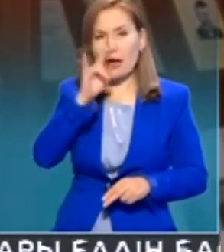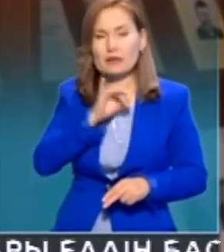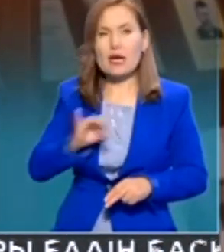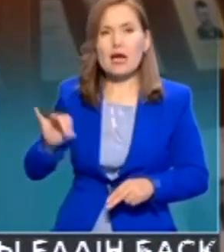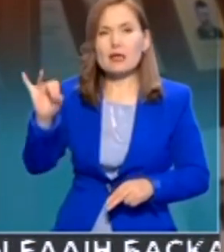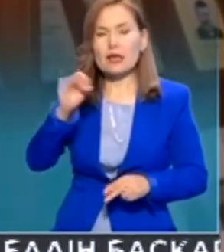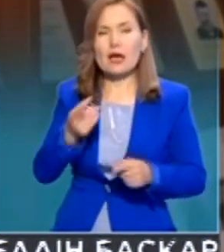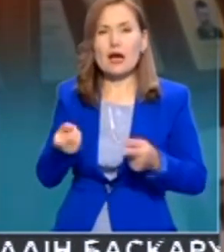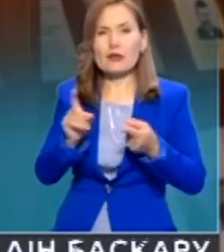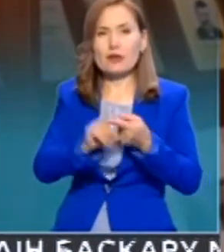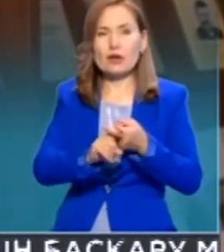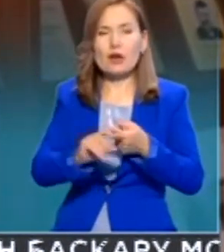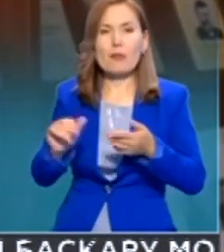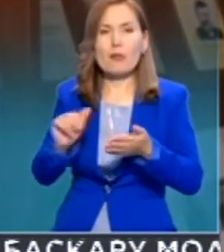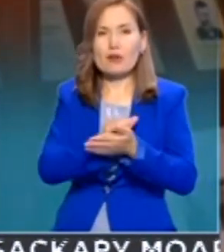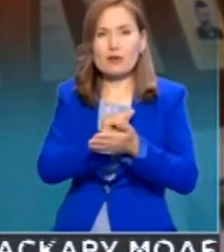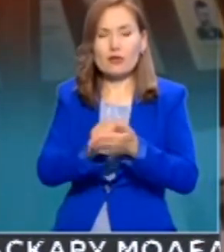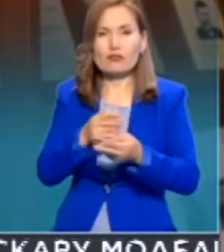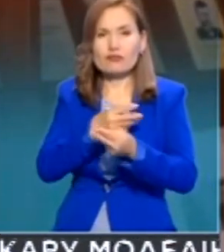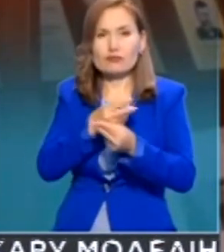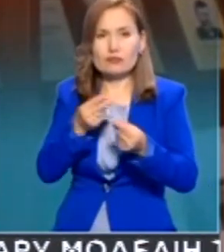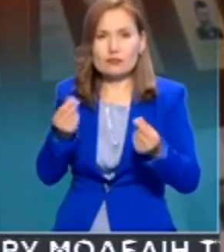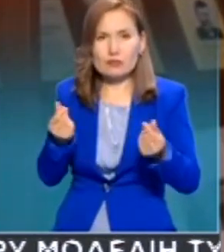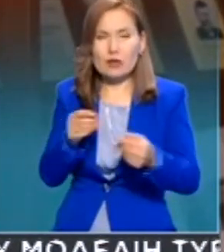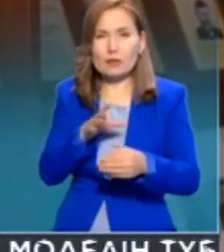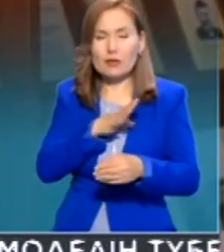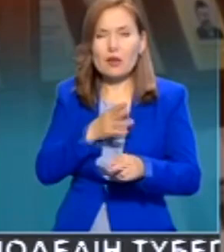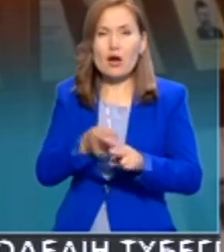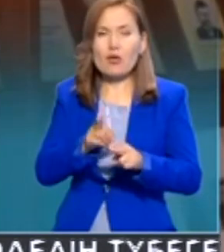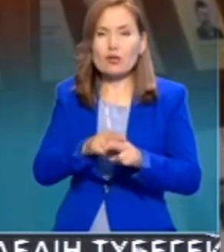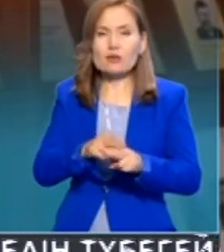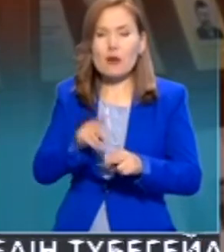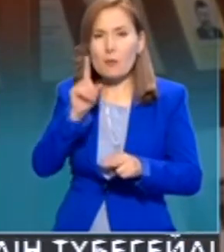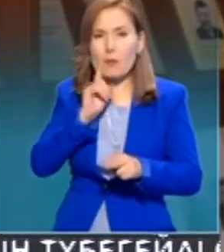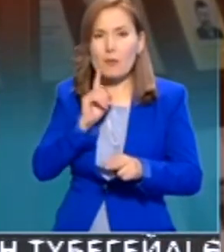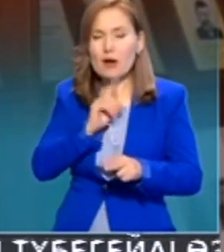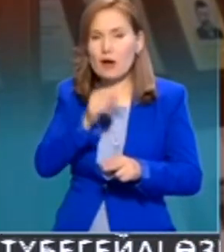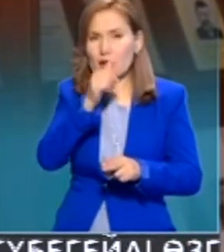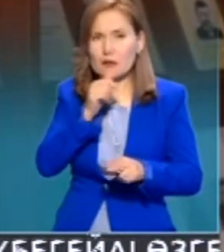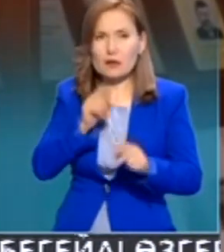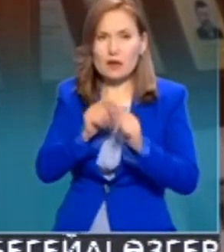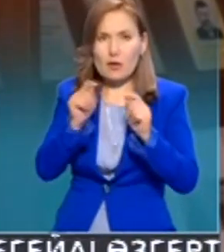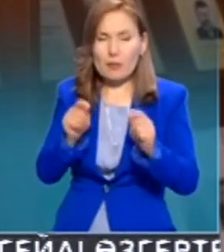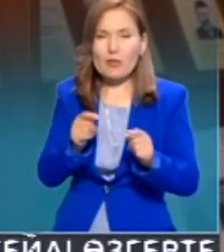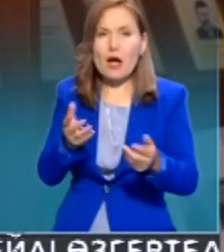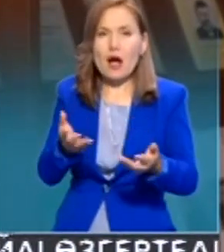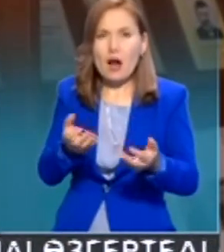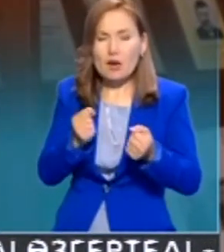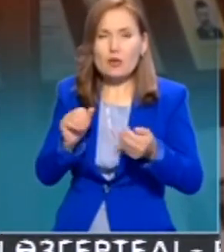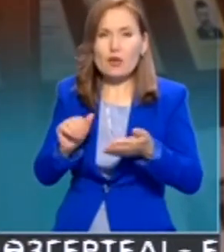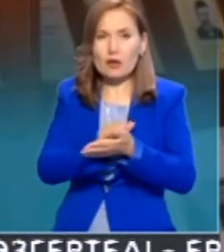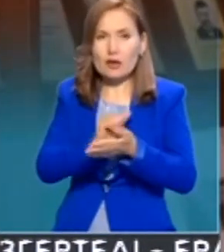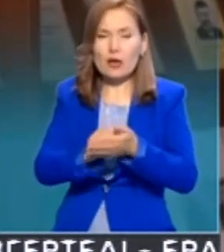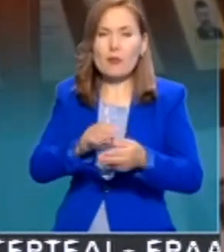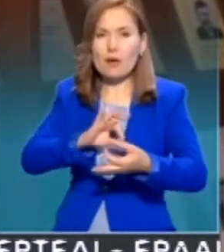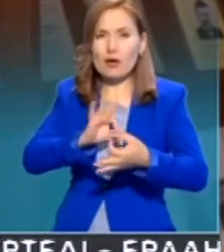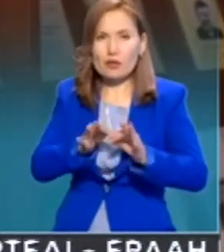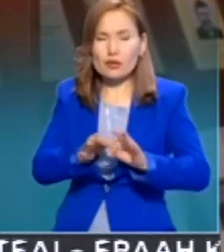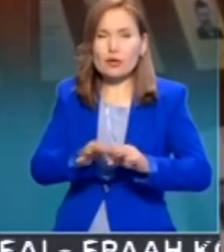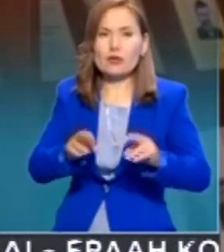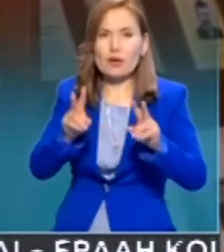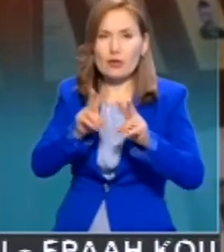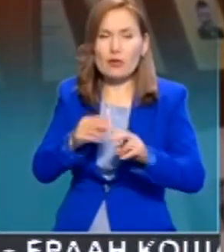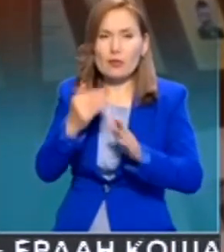тарихына қатысты деректердің көбісі әлі ашылған жоқ. Соларды алу, ашу, зерттеу мәселелерінің барлығына